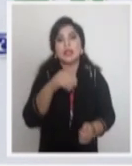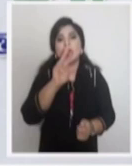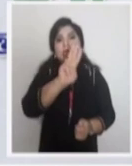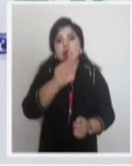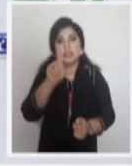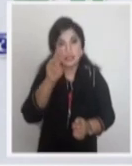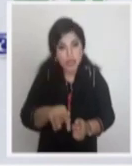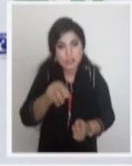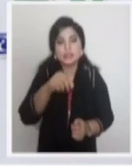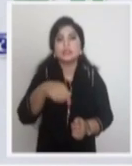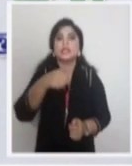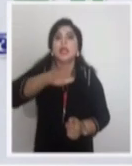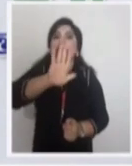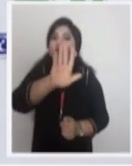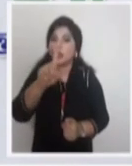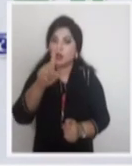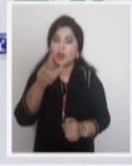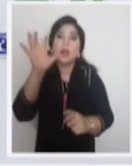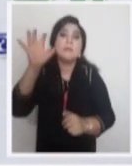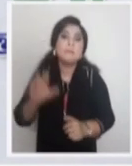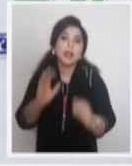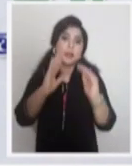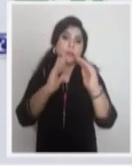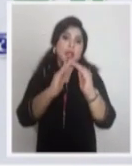প্রতিষ্ঠানগুলিতে সেবা দেওয়া যায়, কোয়ারেন্টাইন সেবা দেওয়া যায়